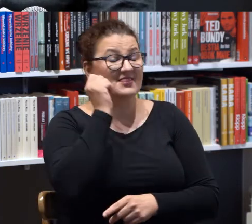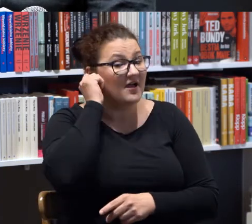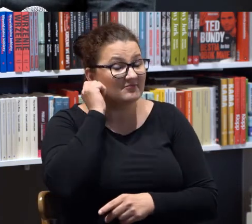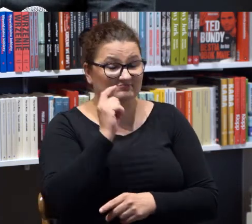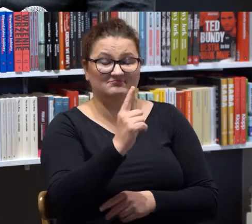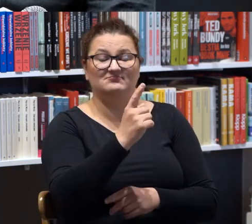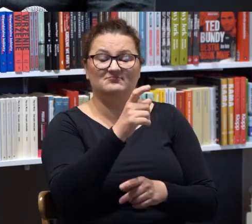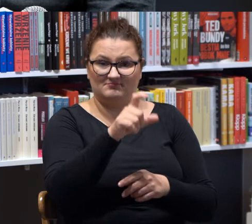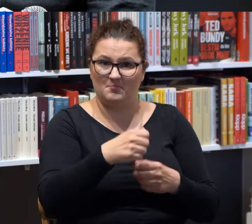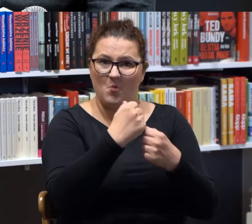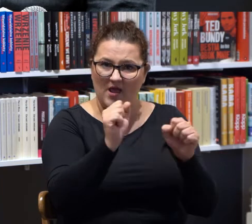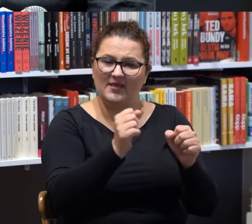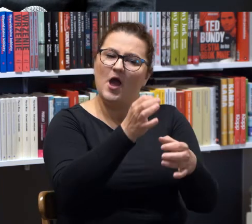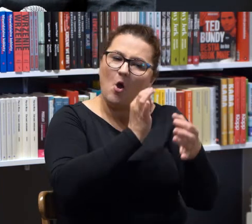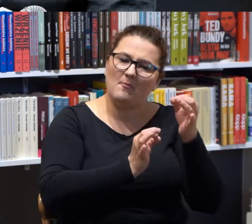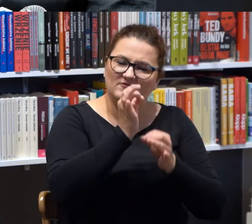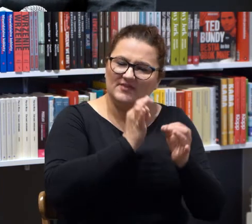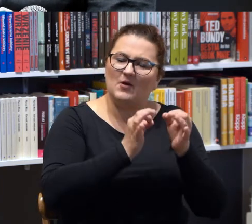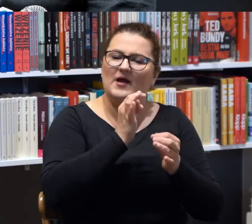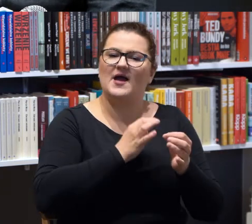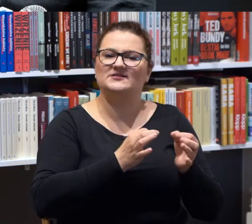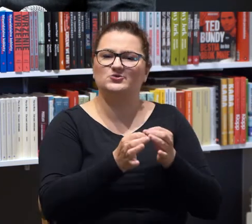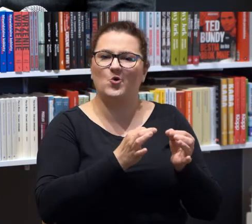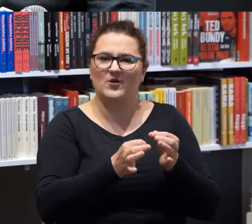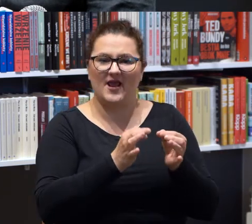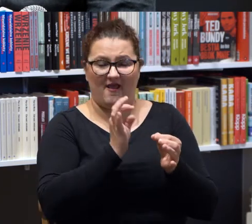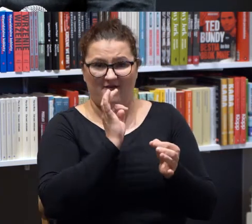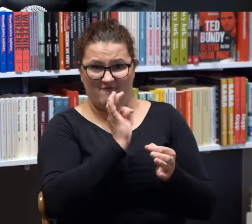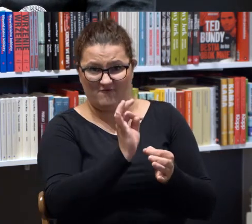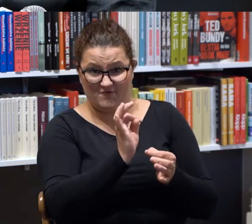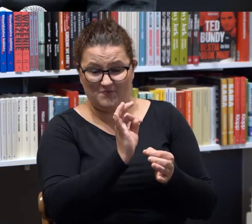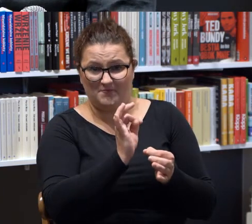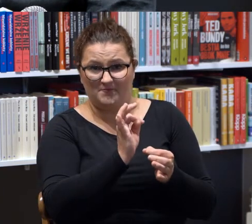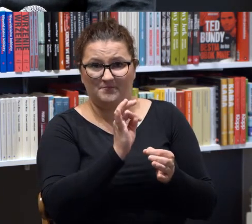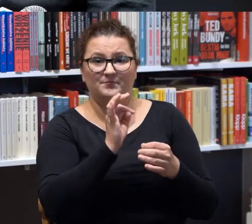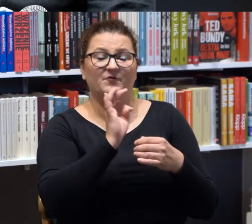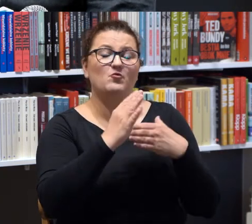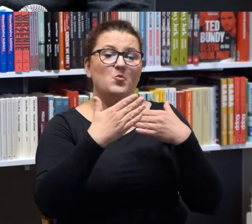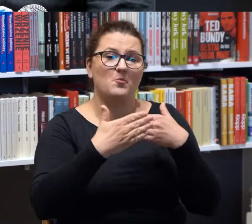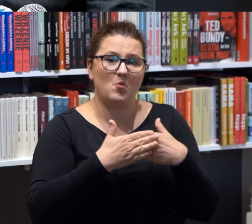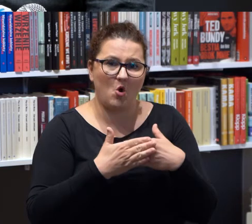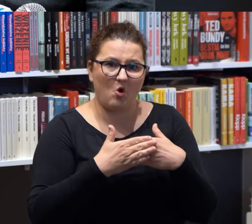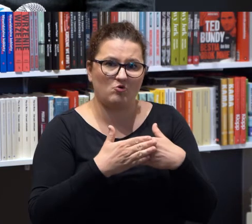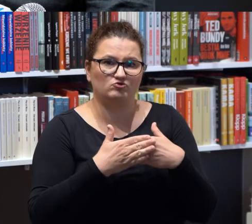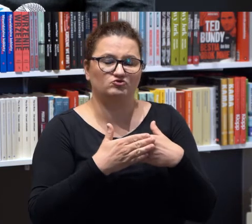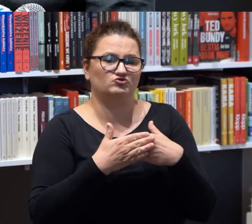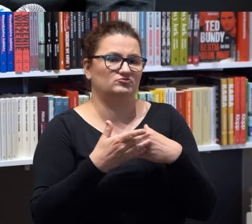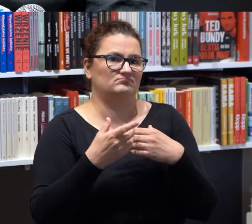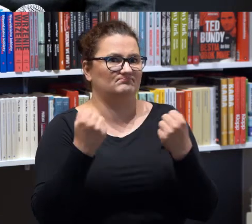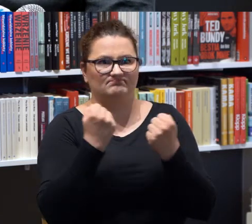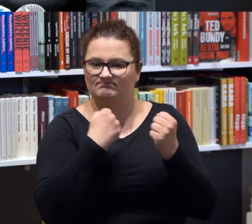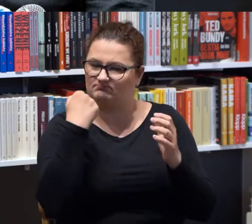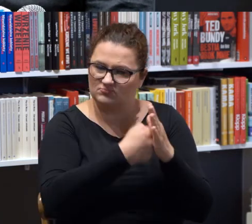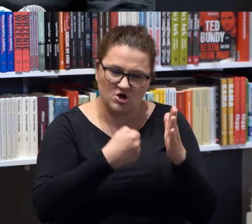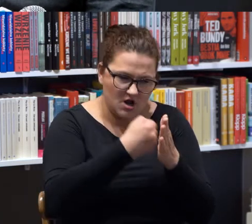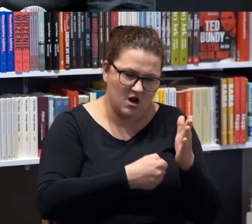pamiętam, historię o tym, jak jej mąż, on był bardzo